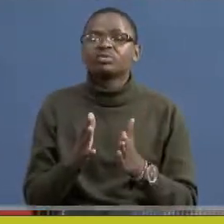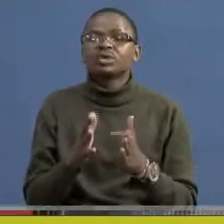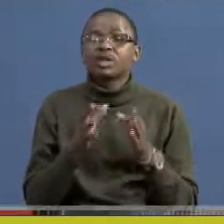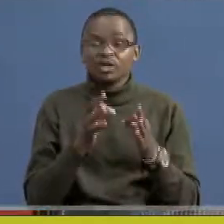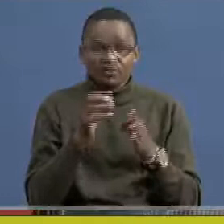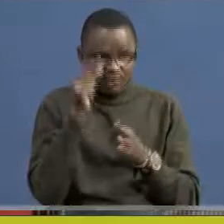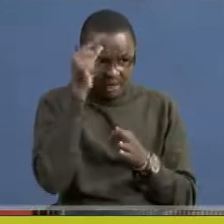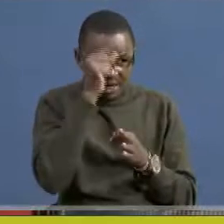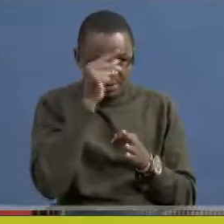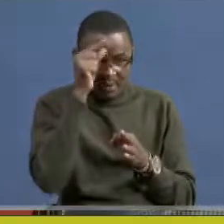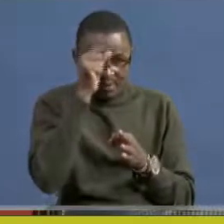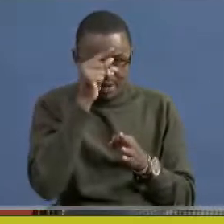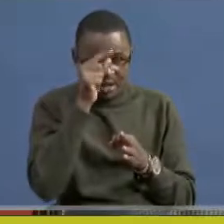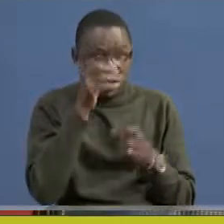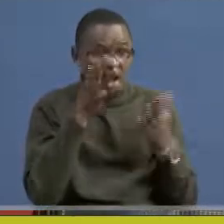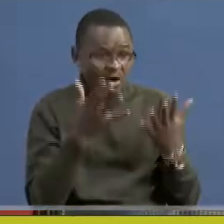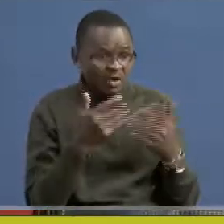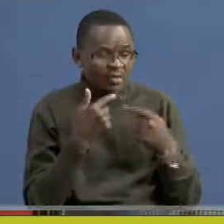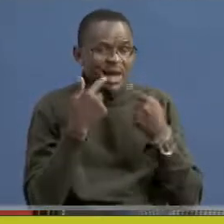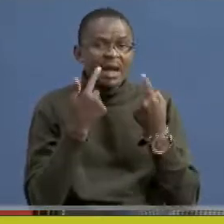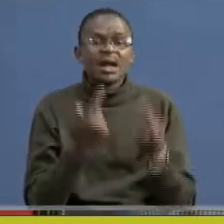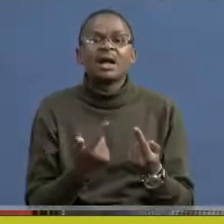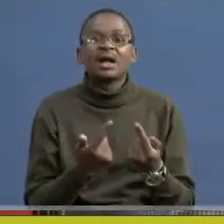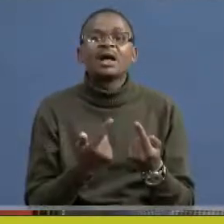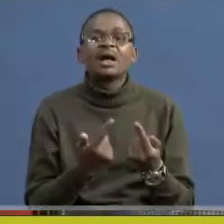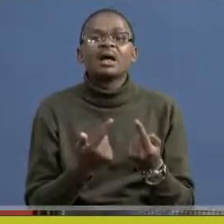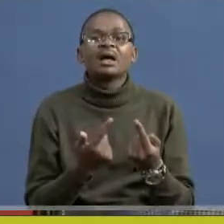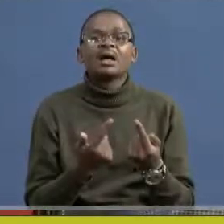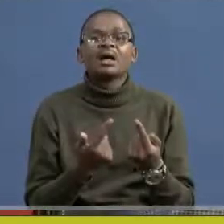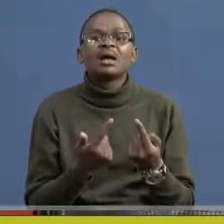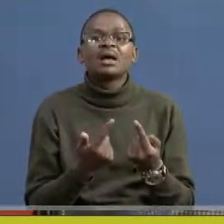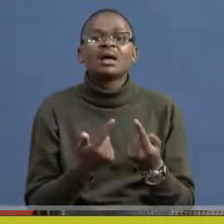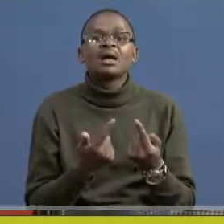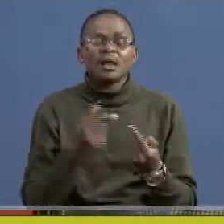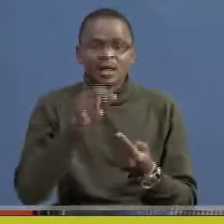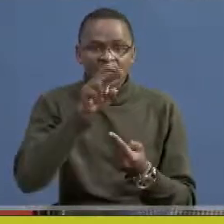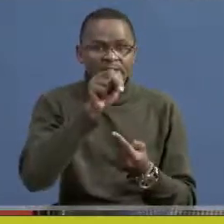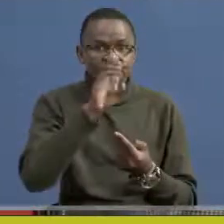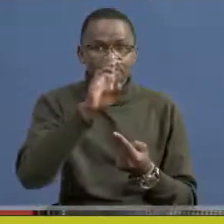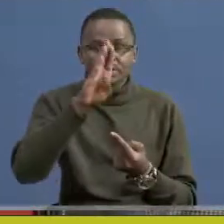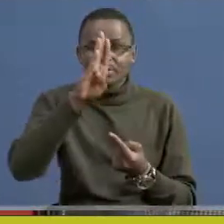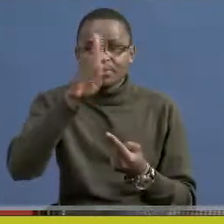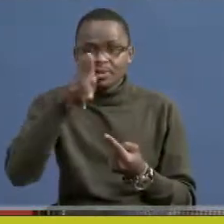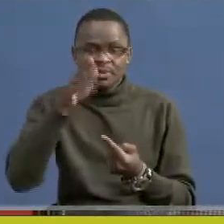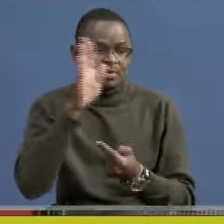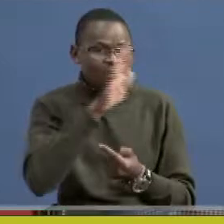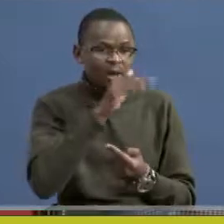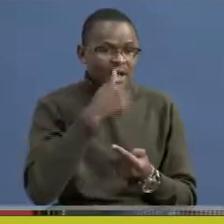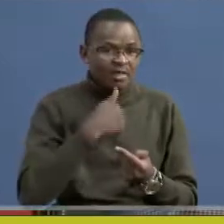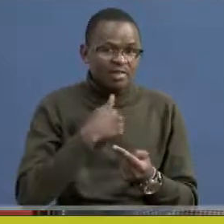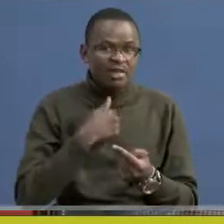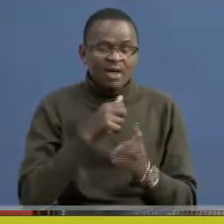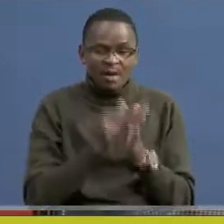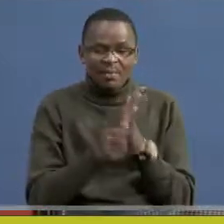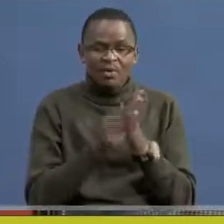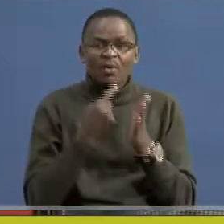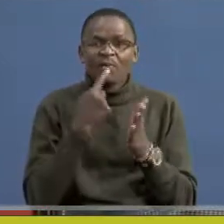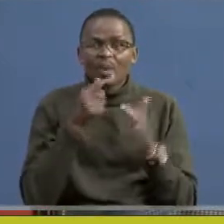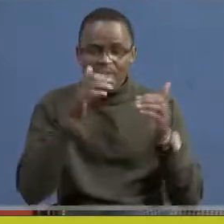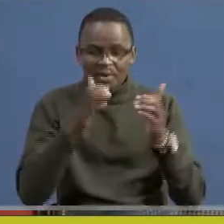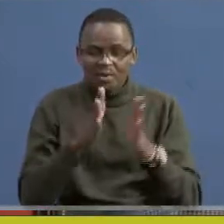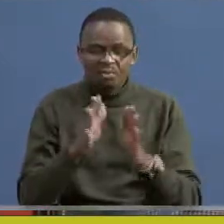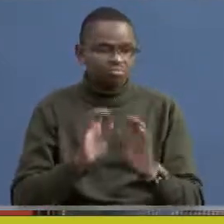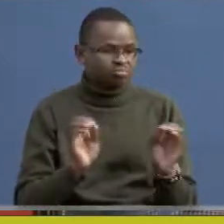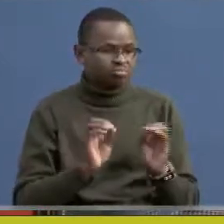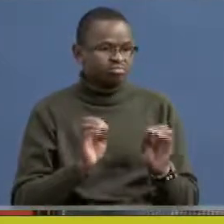kama serikali jinsi imetangaza kwamba almashauri ya nafaka iko wazi nyinyi kupeleka mahindi, tunaeleza wakulima